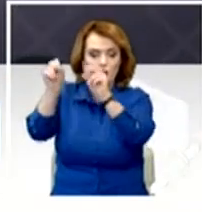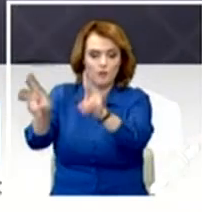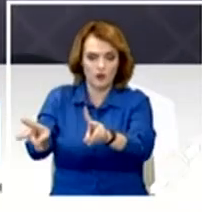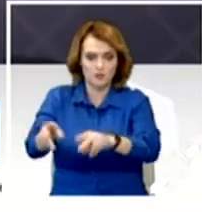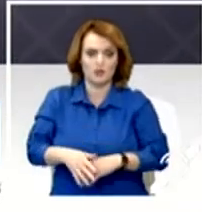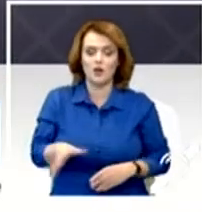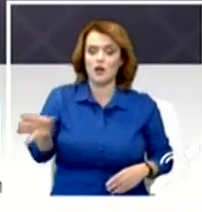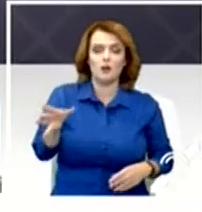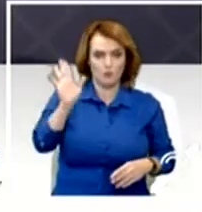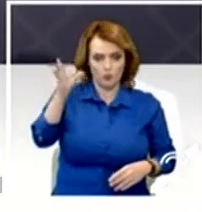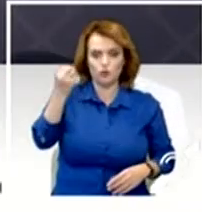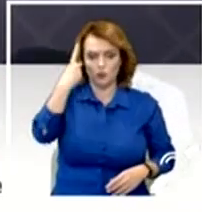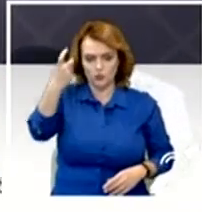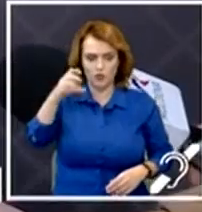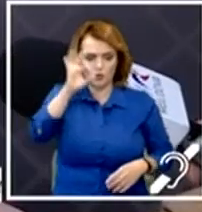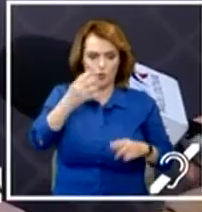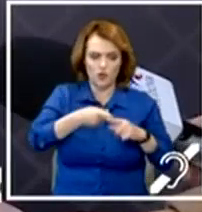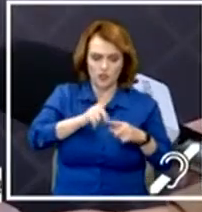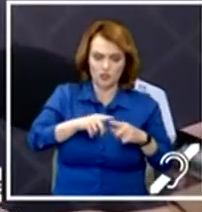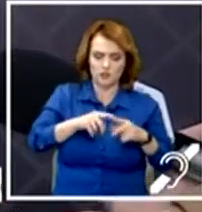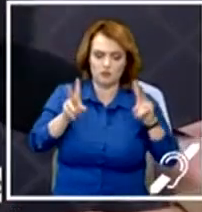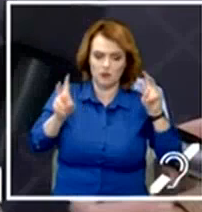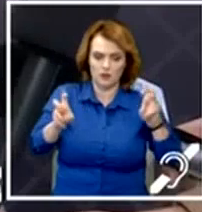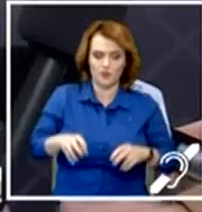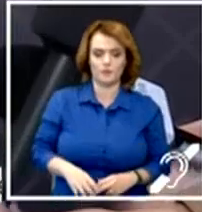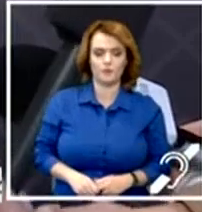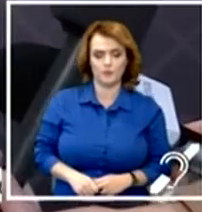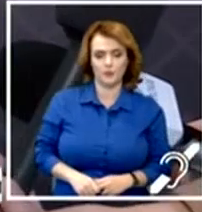totul făcut transparent în interesul securității naționale.